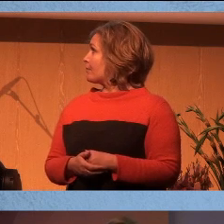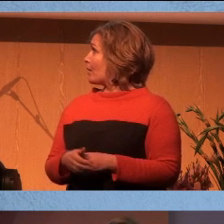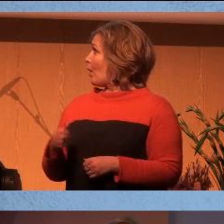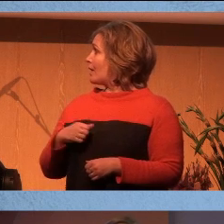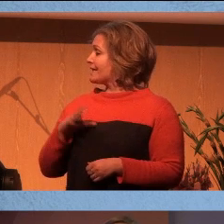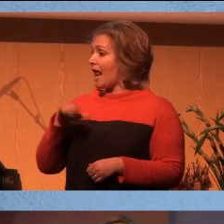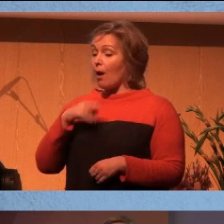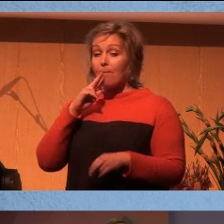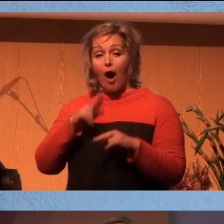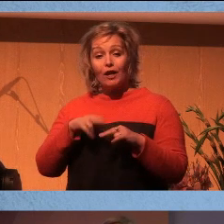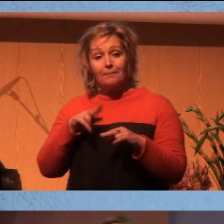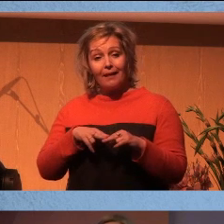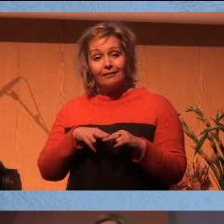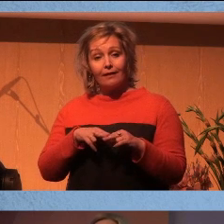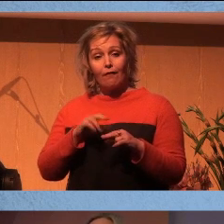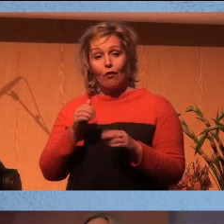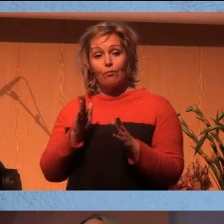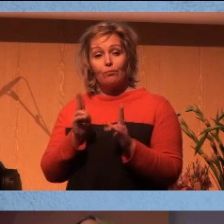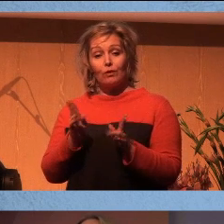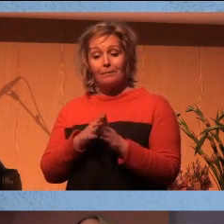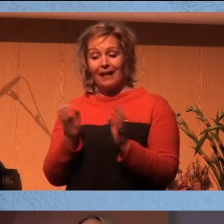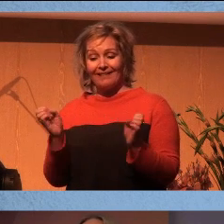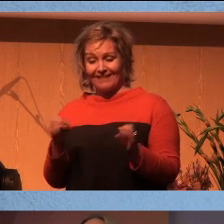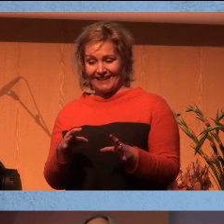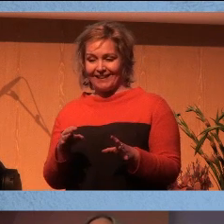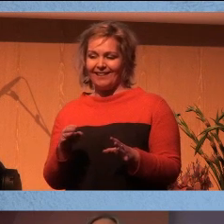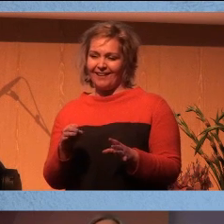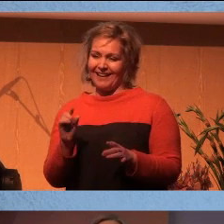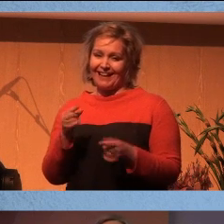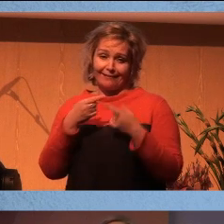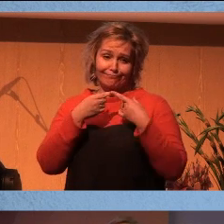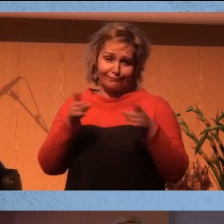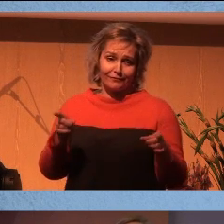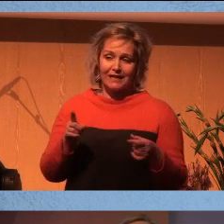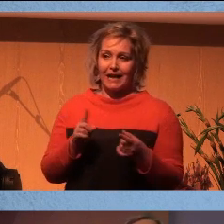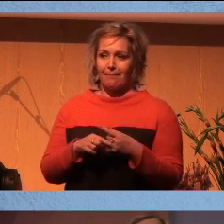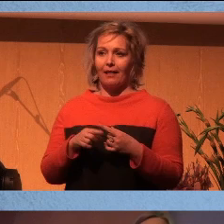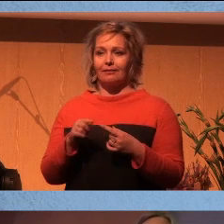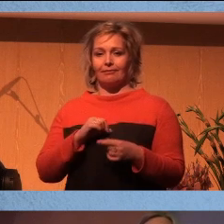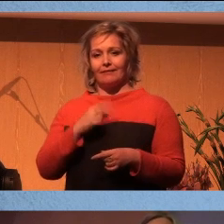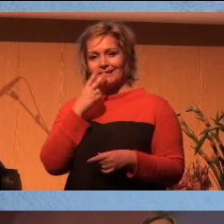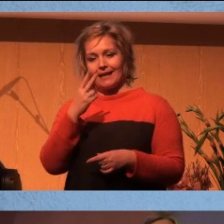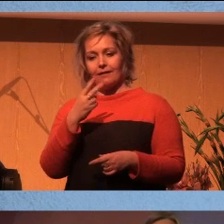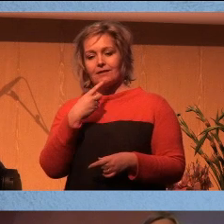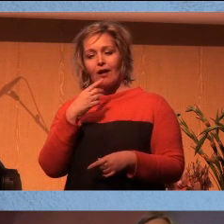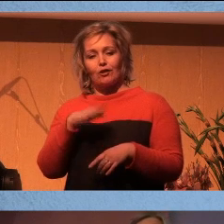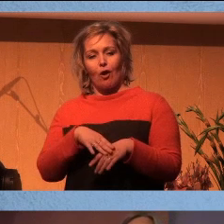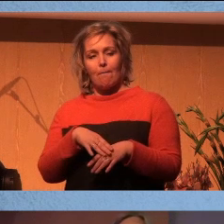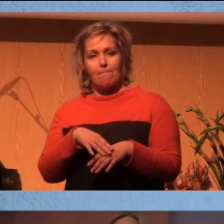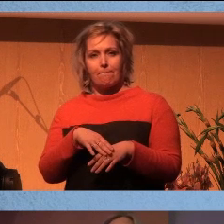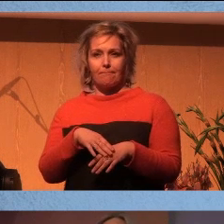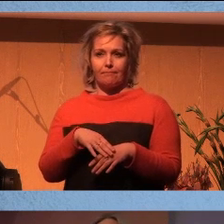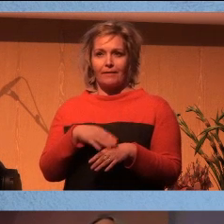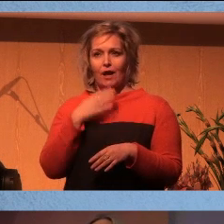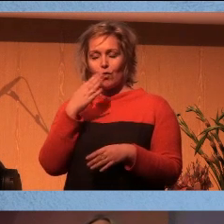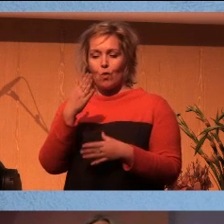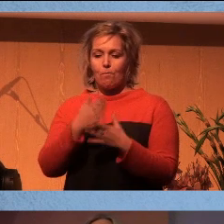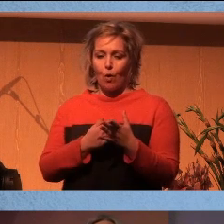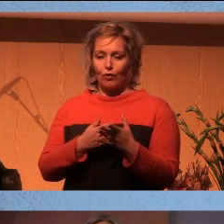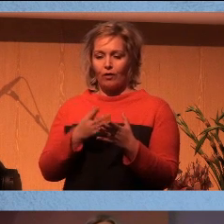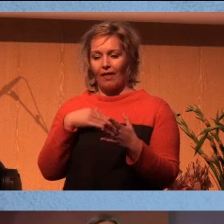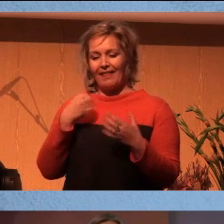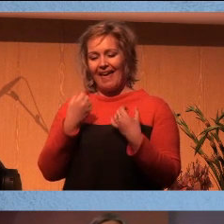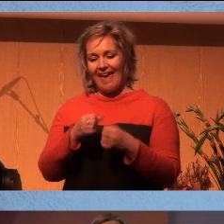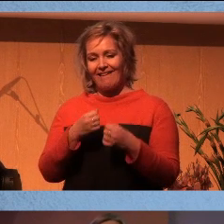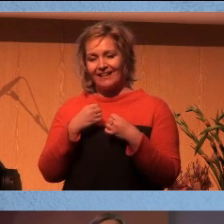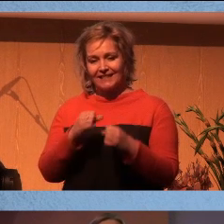Selv om argumentene for brukermedvirkning er litt forskjellige, mens høyresiden gjerne har snakket om at det er en god måte å